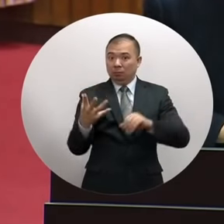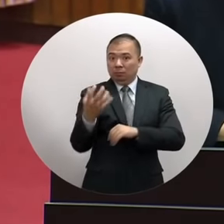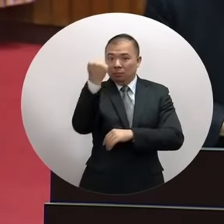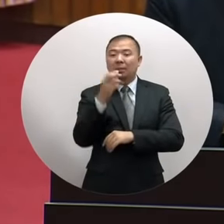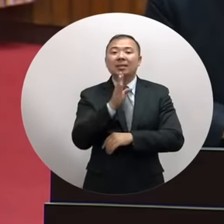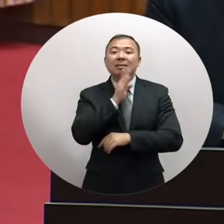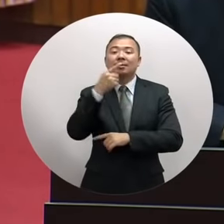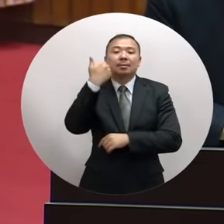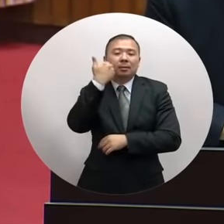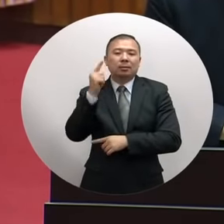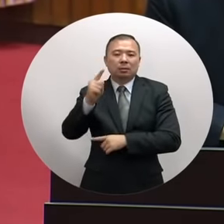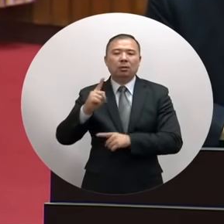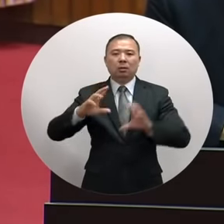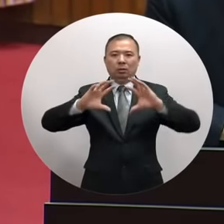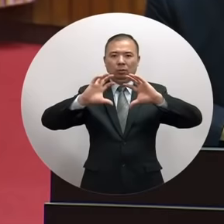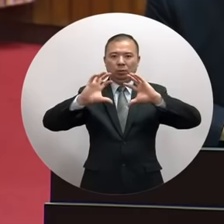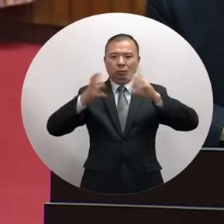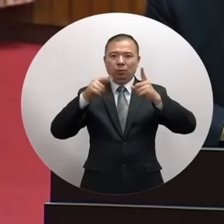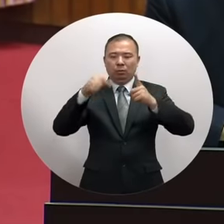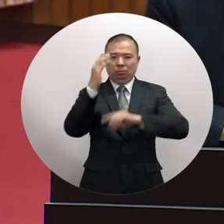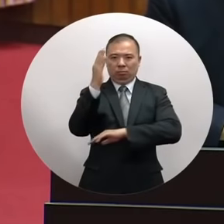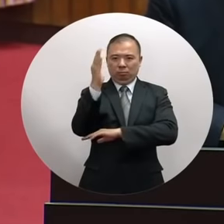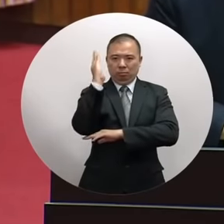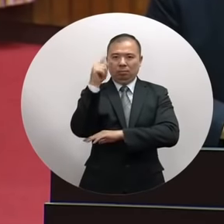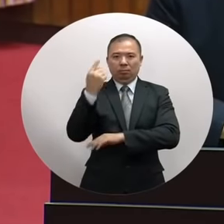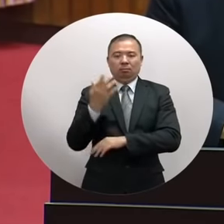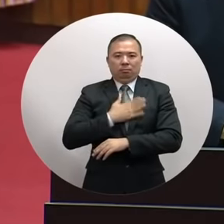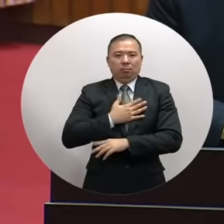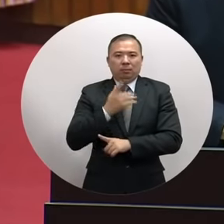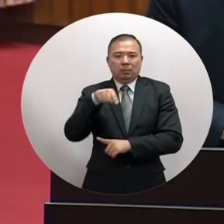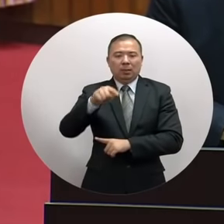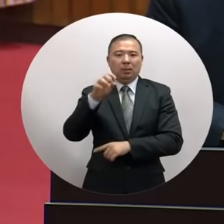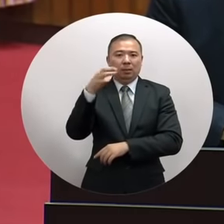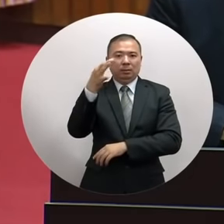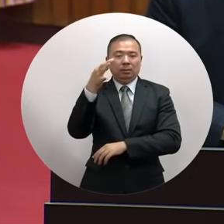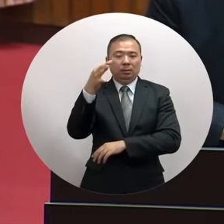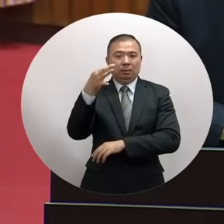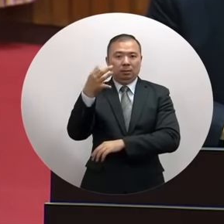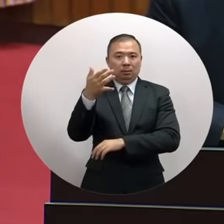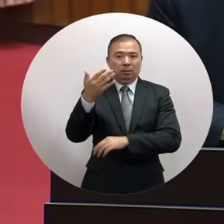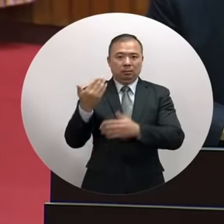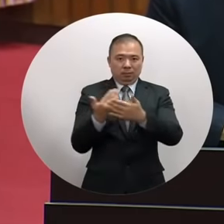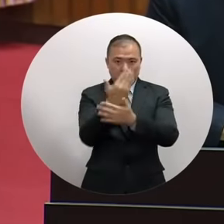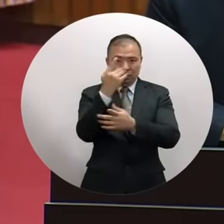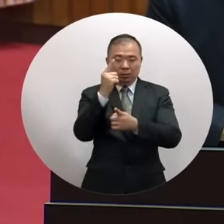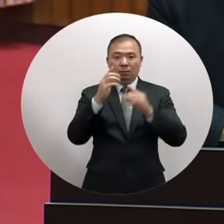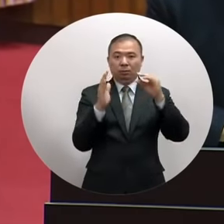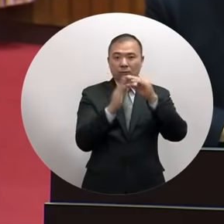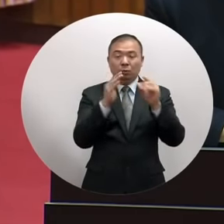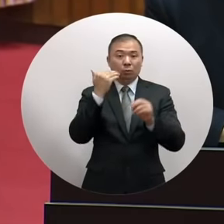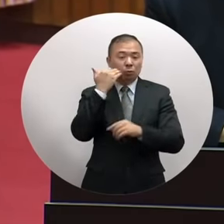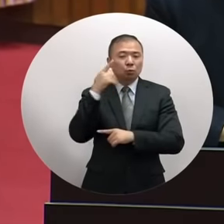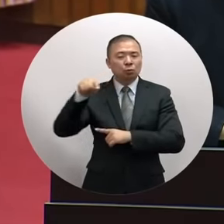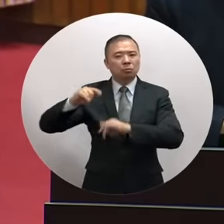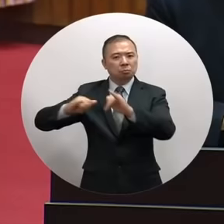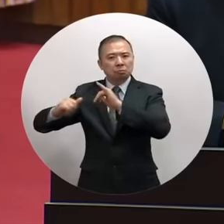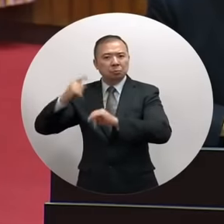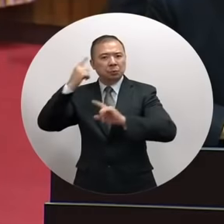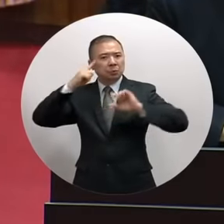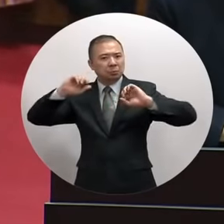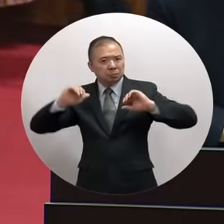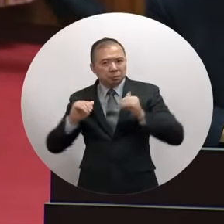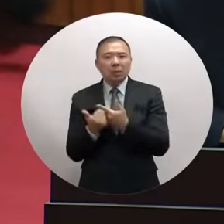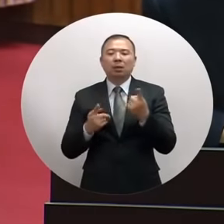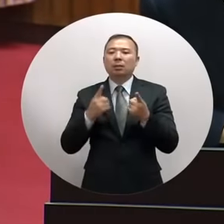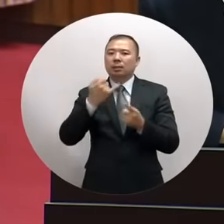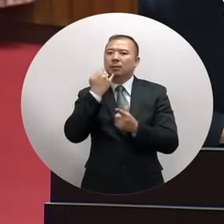产局，所以如果在地的政府哈，那么有别的想法哈，可以跟国产局申请哈。这是第一